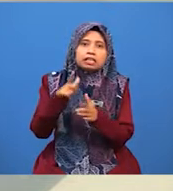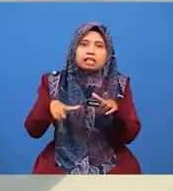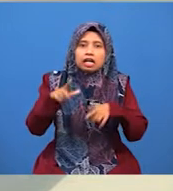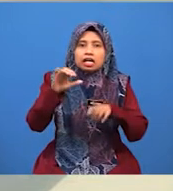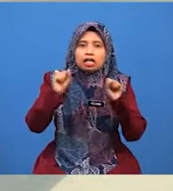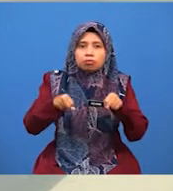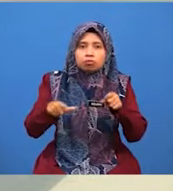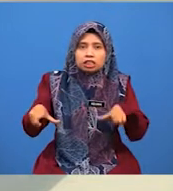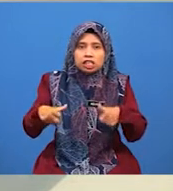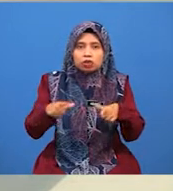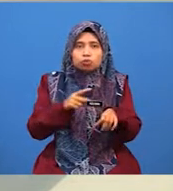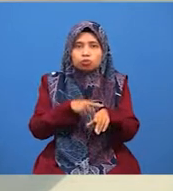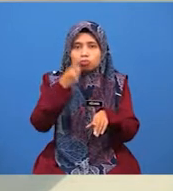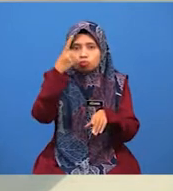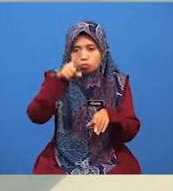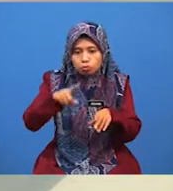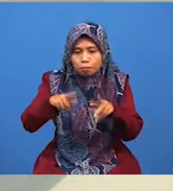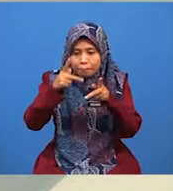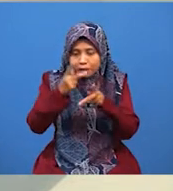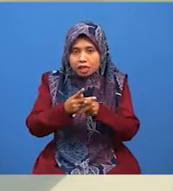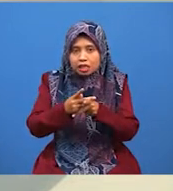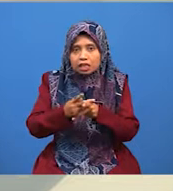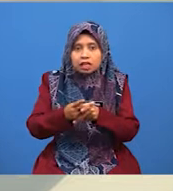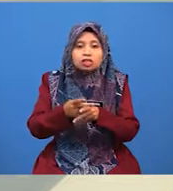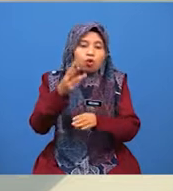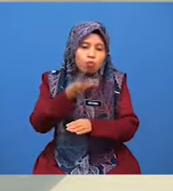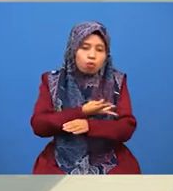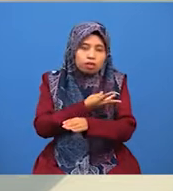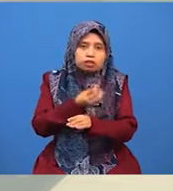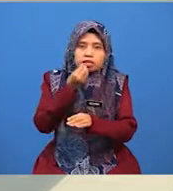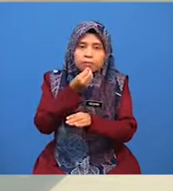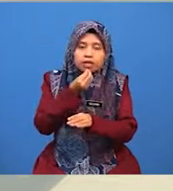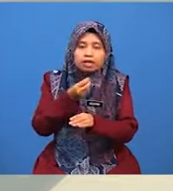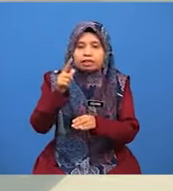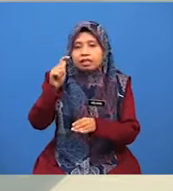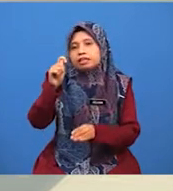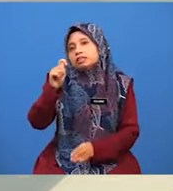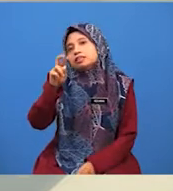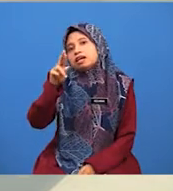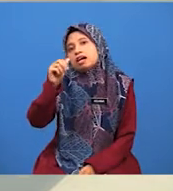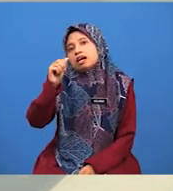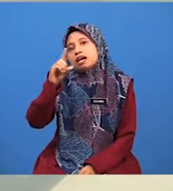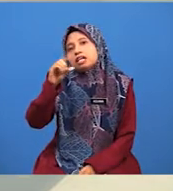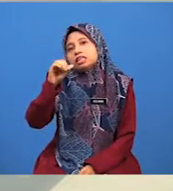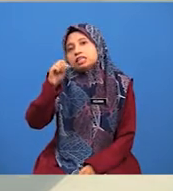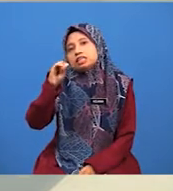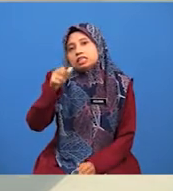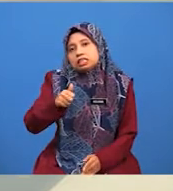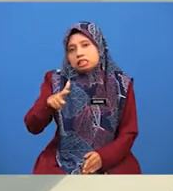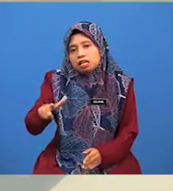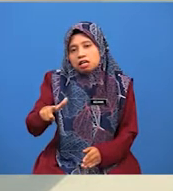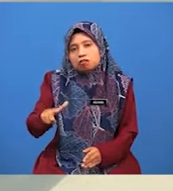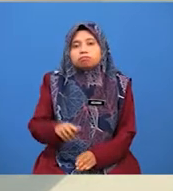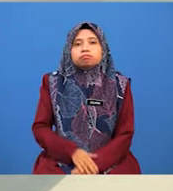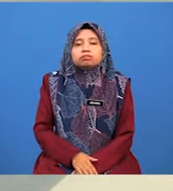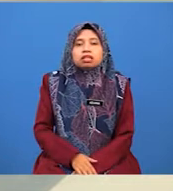yang boleh dilakukan bagi mengekalkan warisan makanan tradisi tapai ubi